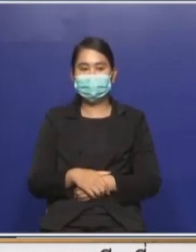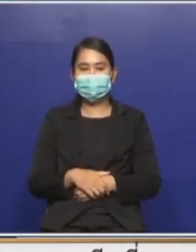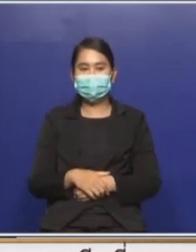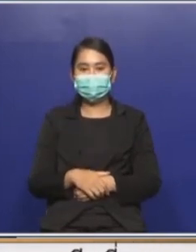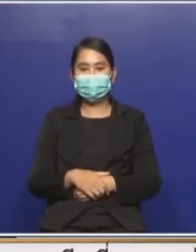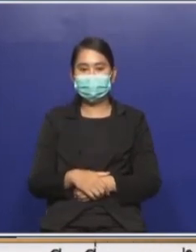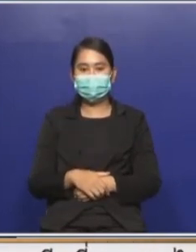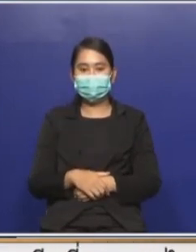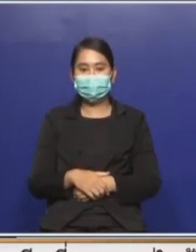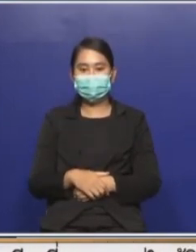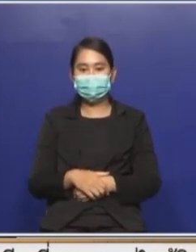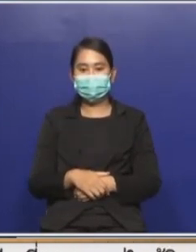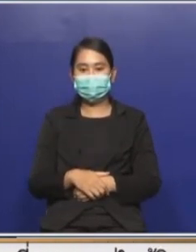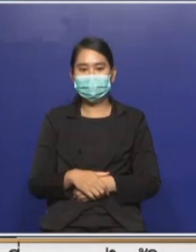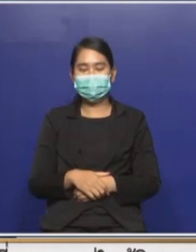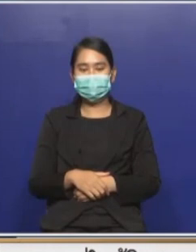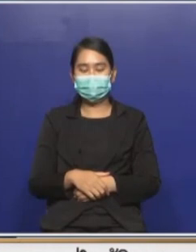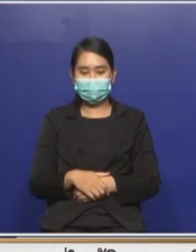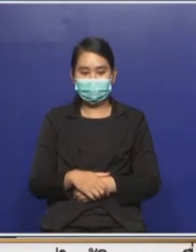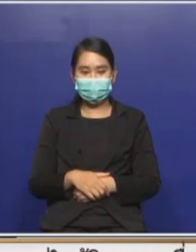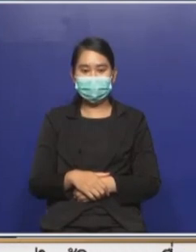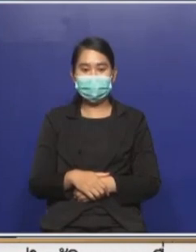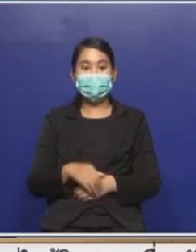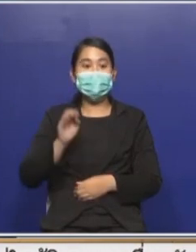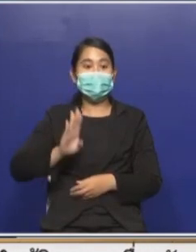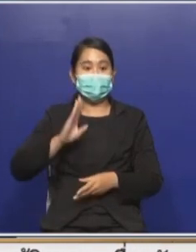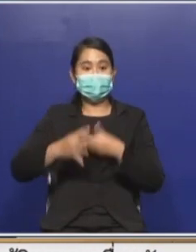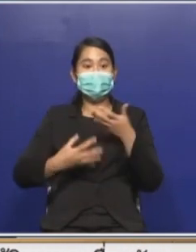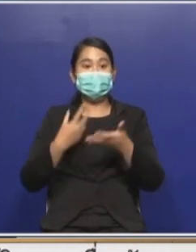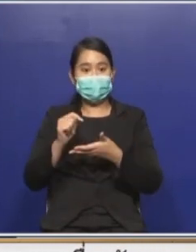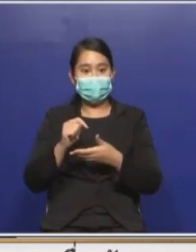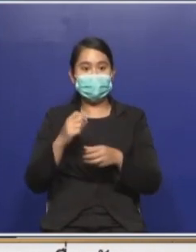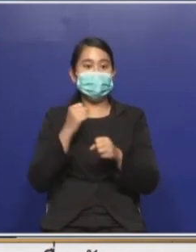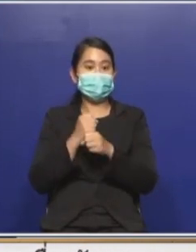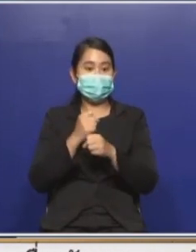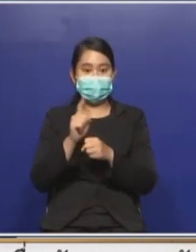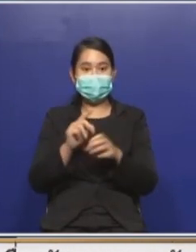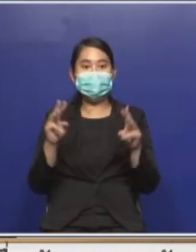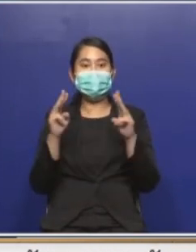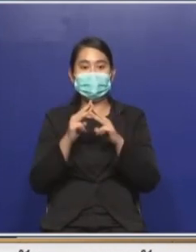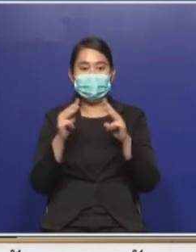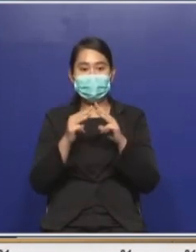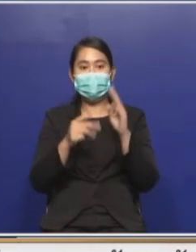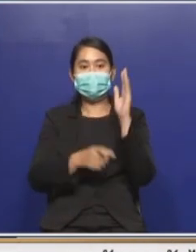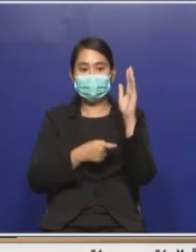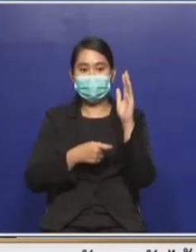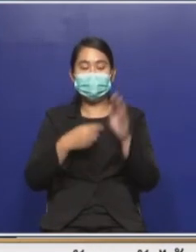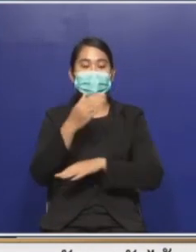บริษัทในตลาดหลักทรัพย์แห่งประเทศไทยทำสัญญากับการยางแห่งประเทศไทย